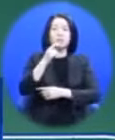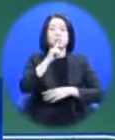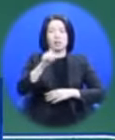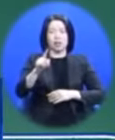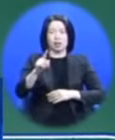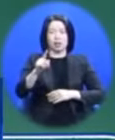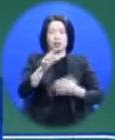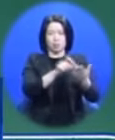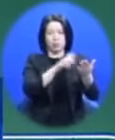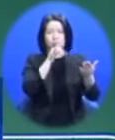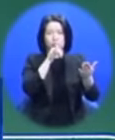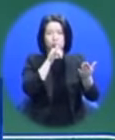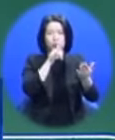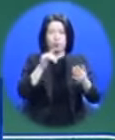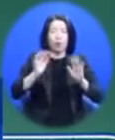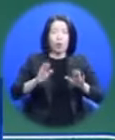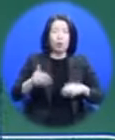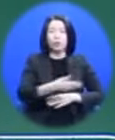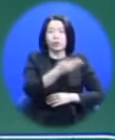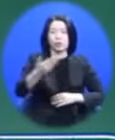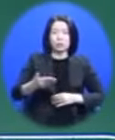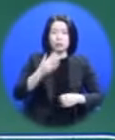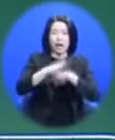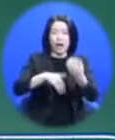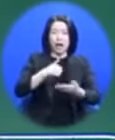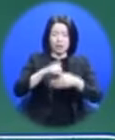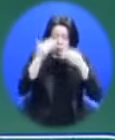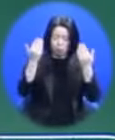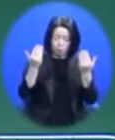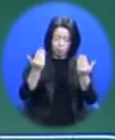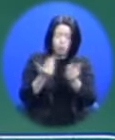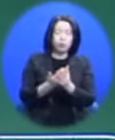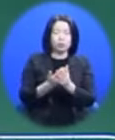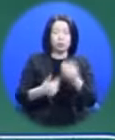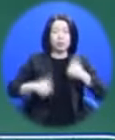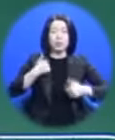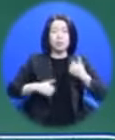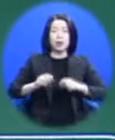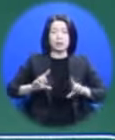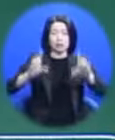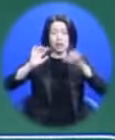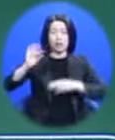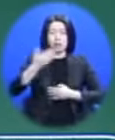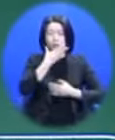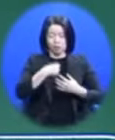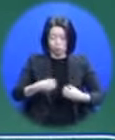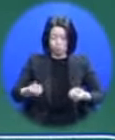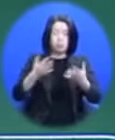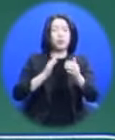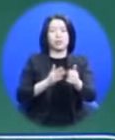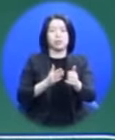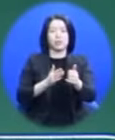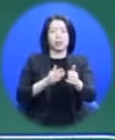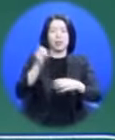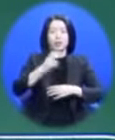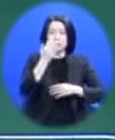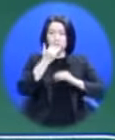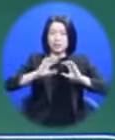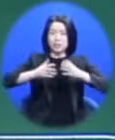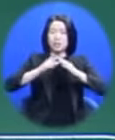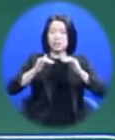있습니다. 여러분 오늘 하나님을 전심으로 기뻐하는 날 되시기를 축복합니다. 그리고 이제 이스라엘